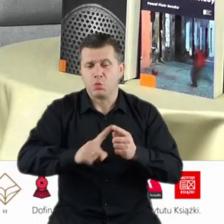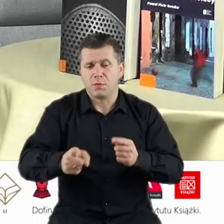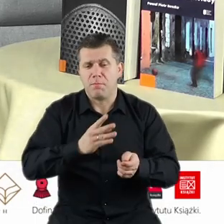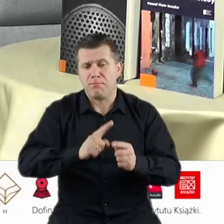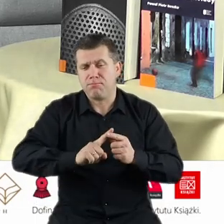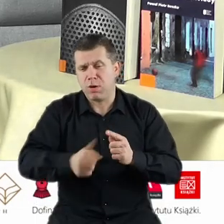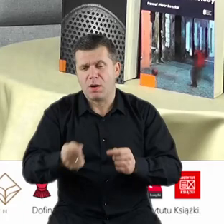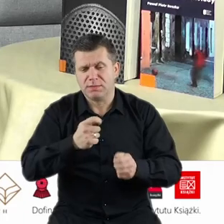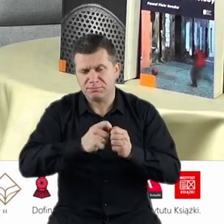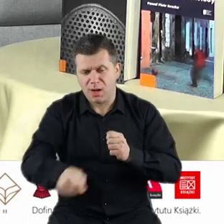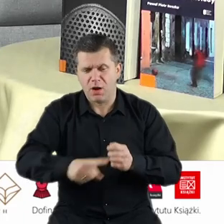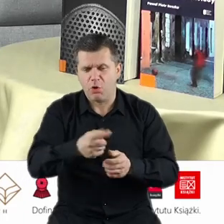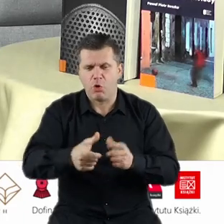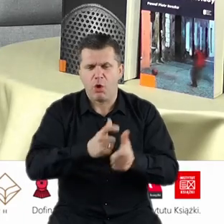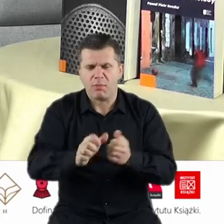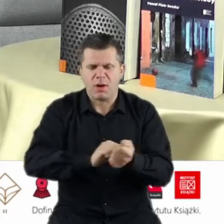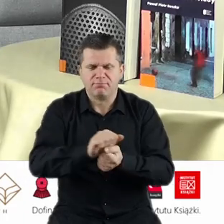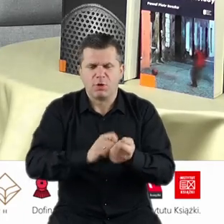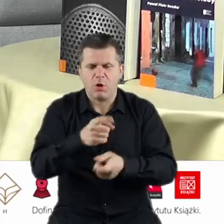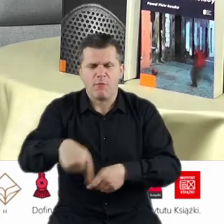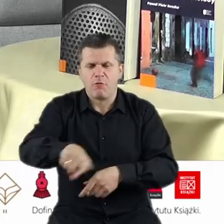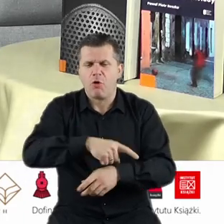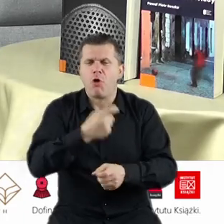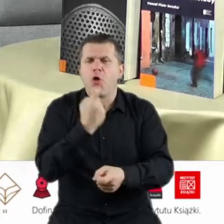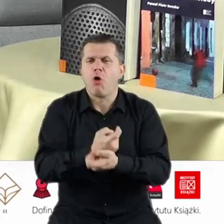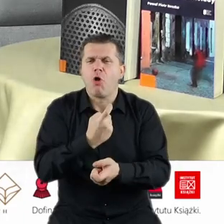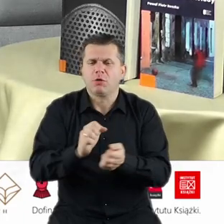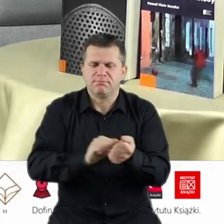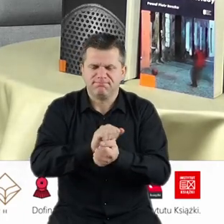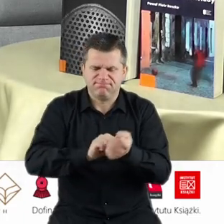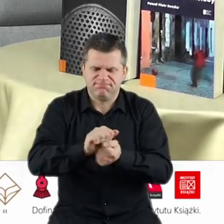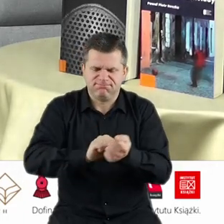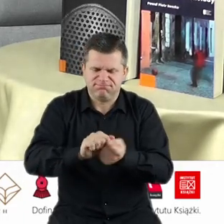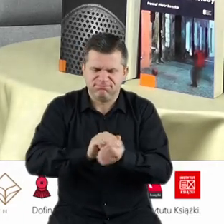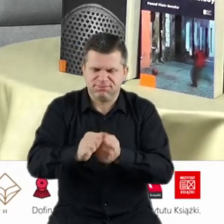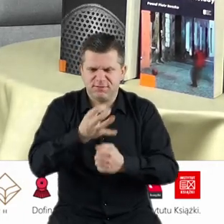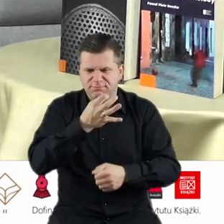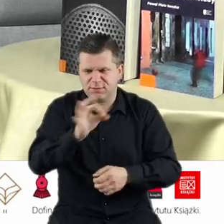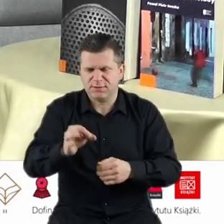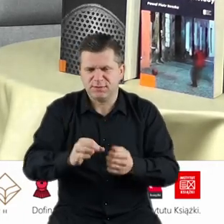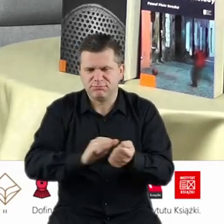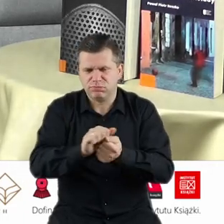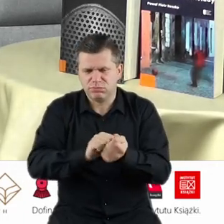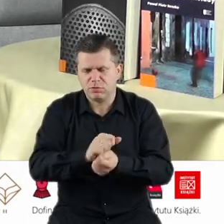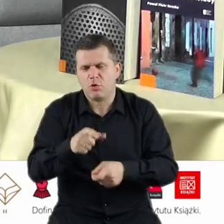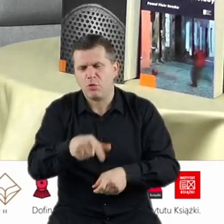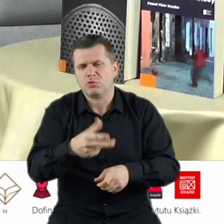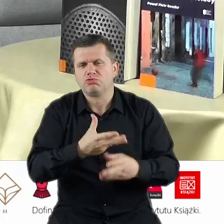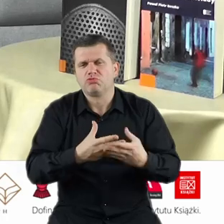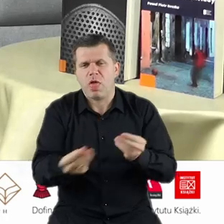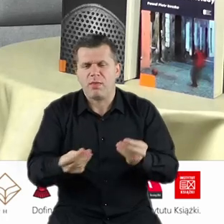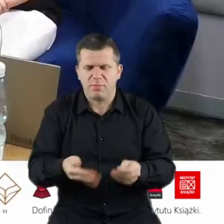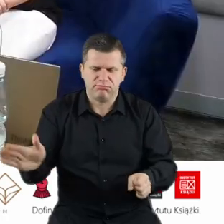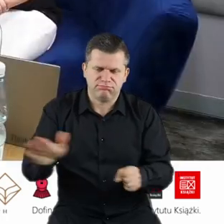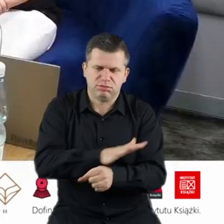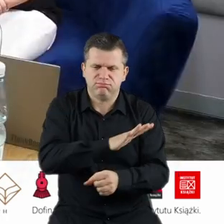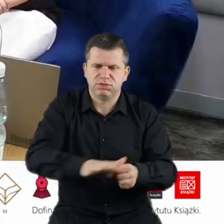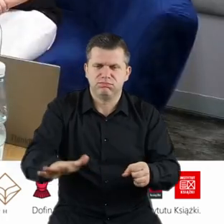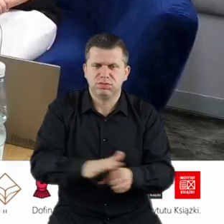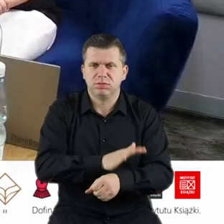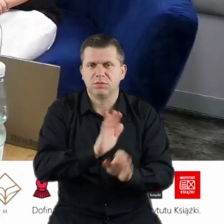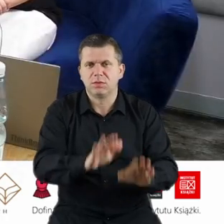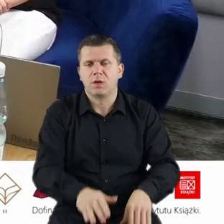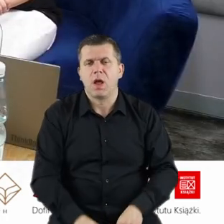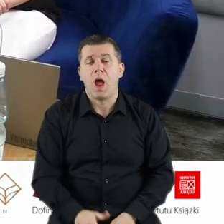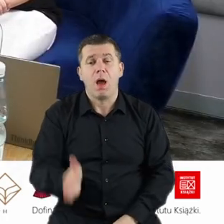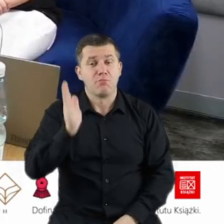potem po spaleniu ich ciała zostały zmielone w młynkach do kości. Ich kości zostały zmielone w młynkach specjalnych i zakopane, że po tym wszystkim